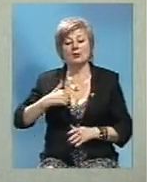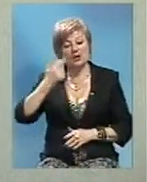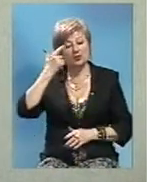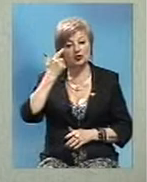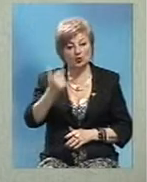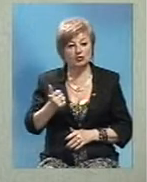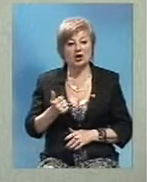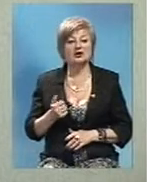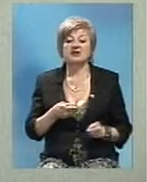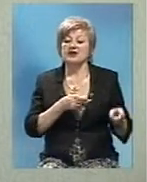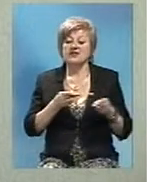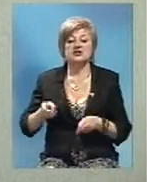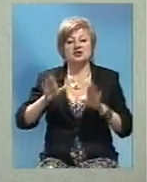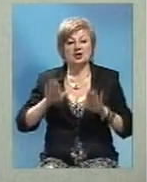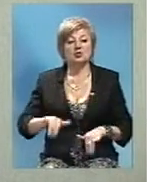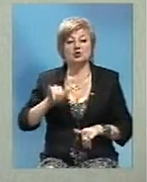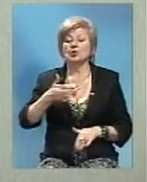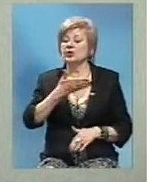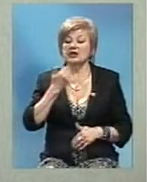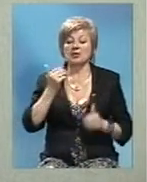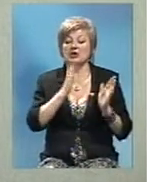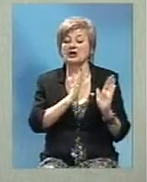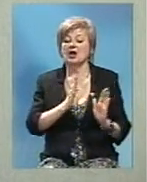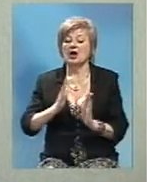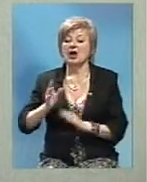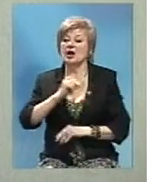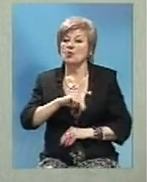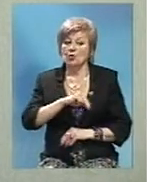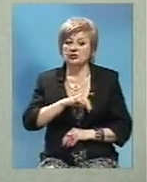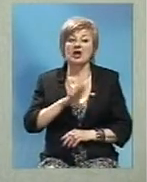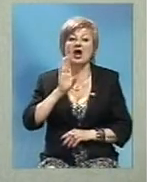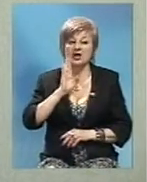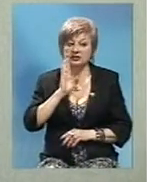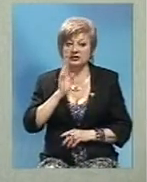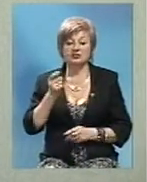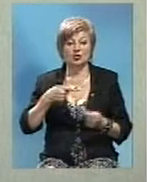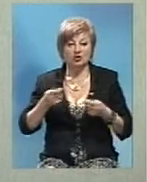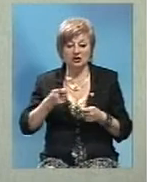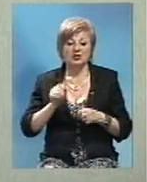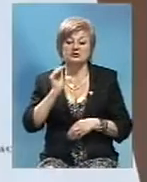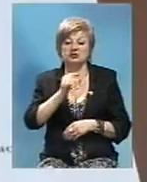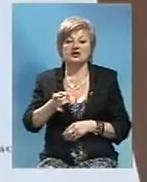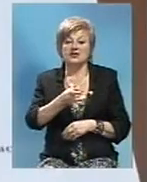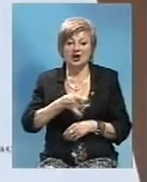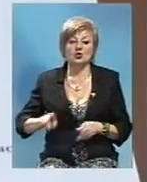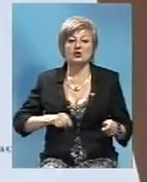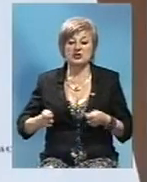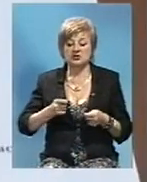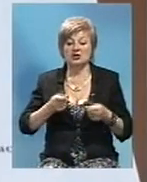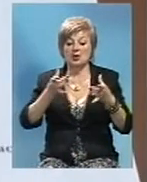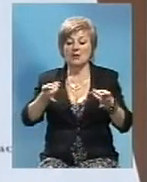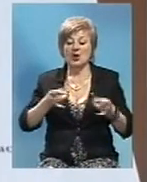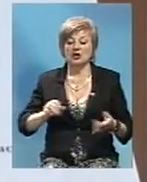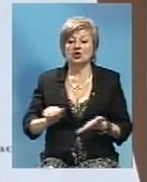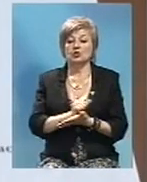виїзді на місце. В них не було режиму роботи. Після цього орендаторка звернулася в районну адміністрацію, і ми, зібравши пакет документів, дали